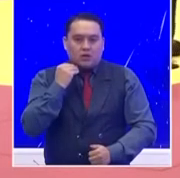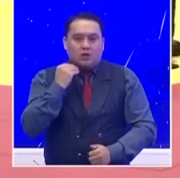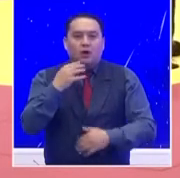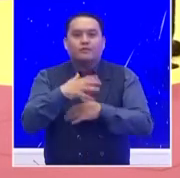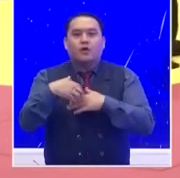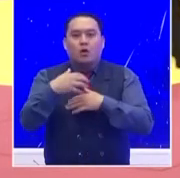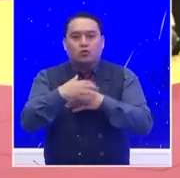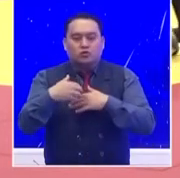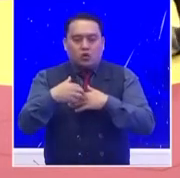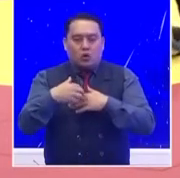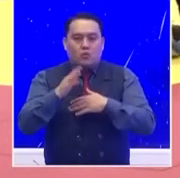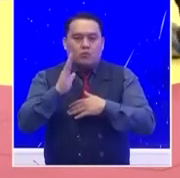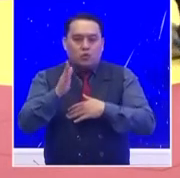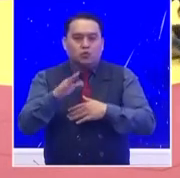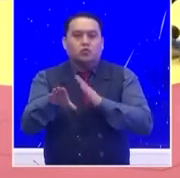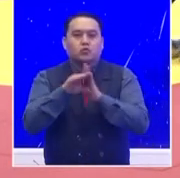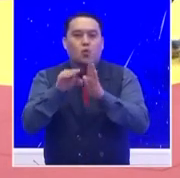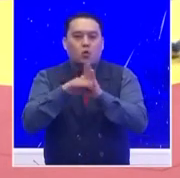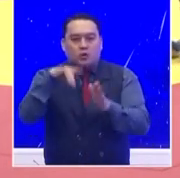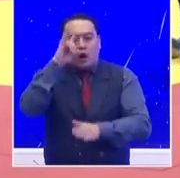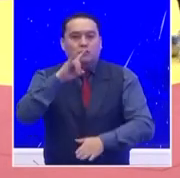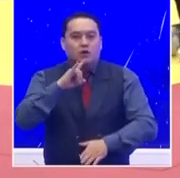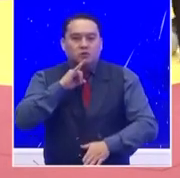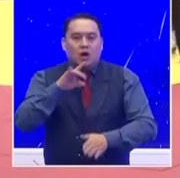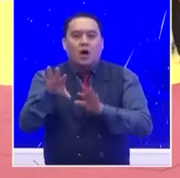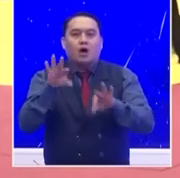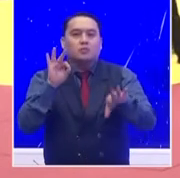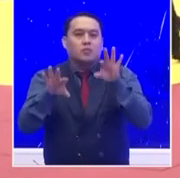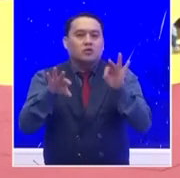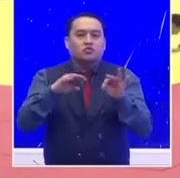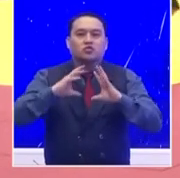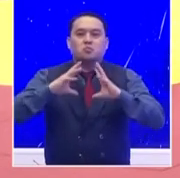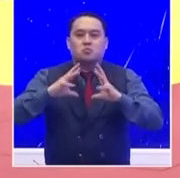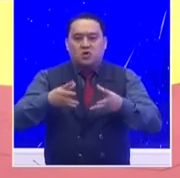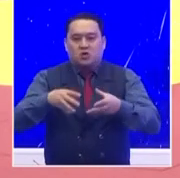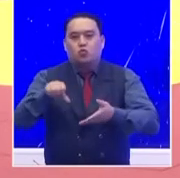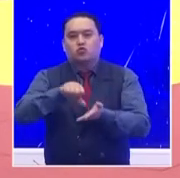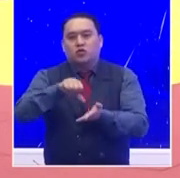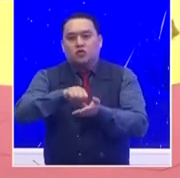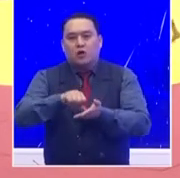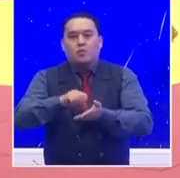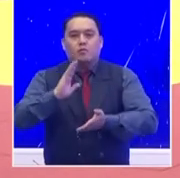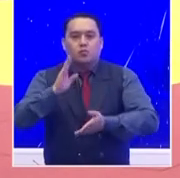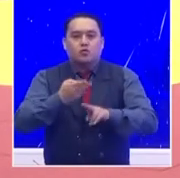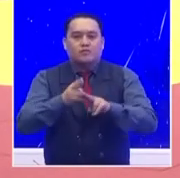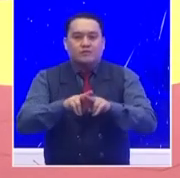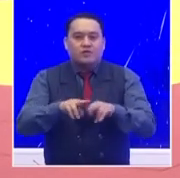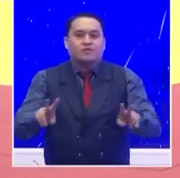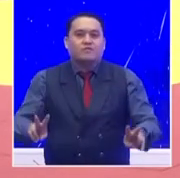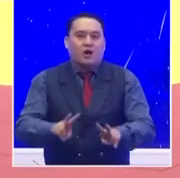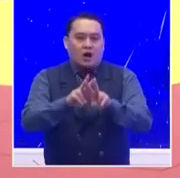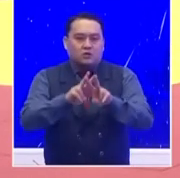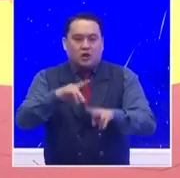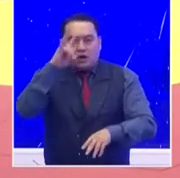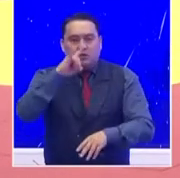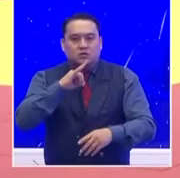уже сборной области поедет туда накала стан и отбираться но чемпионат мира чемпионат мира будет проходить в этом году в астане вы к